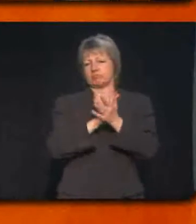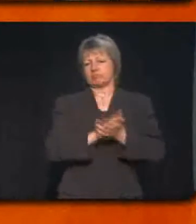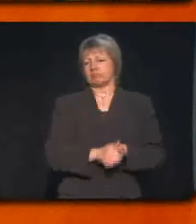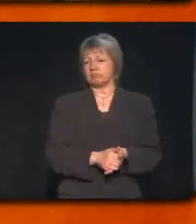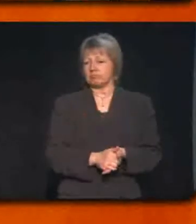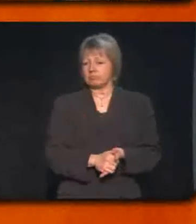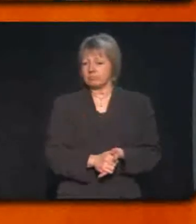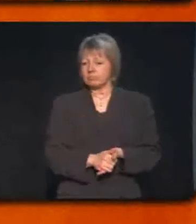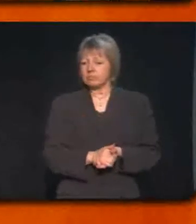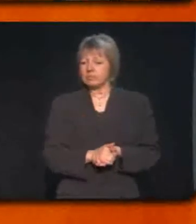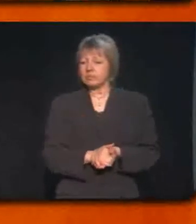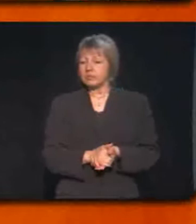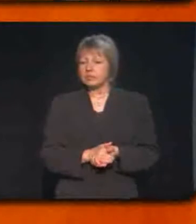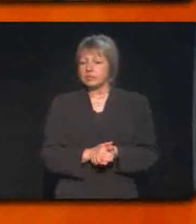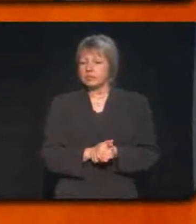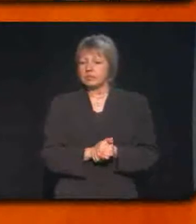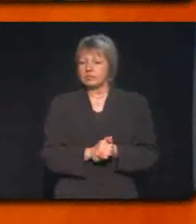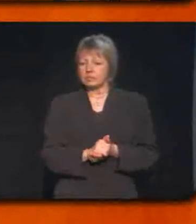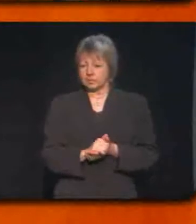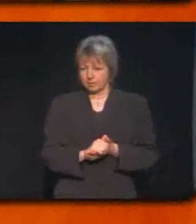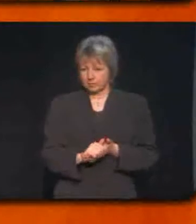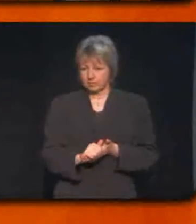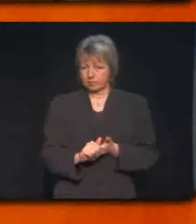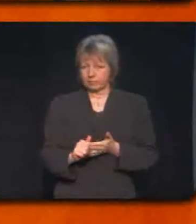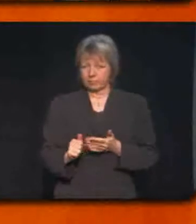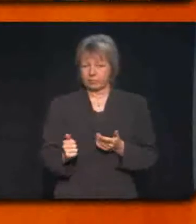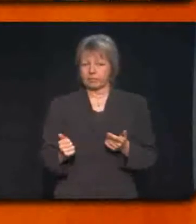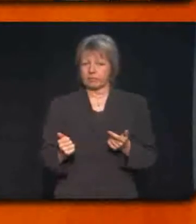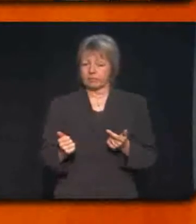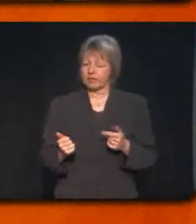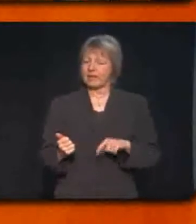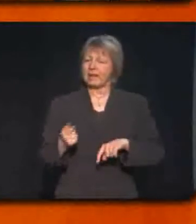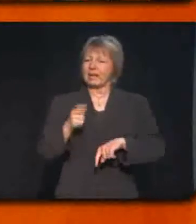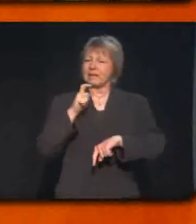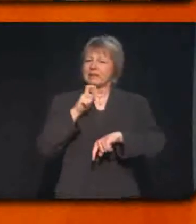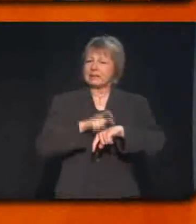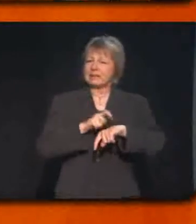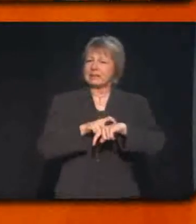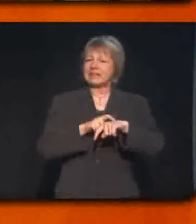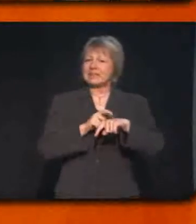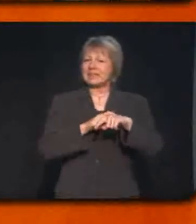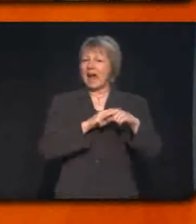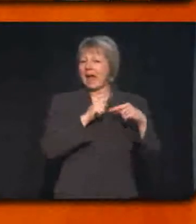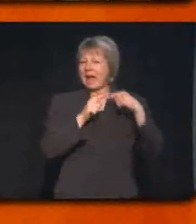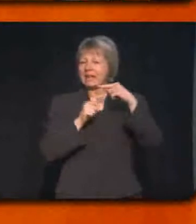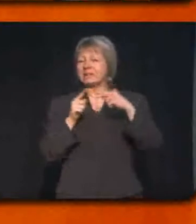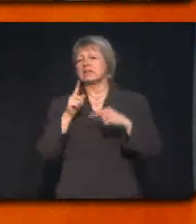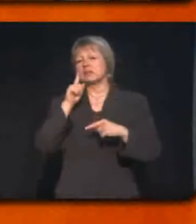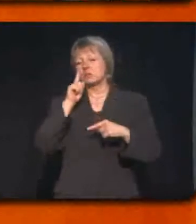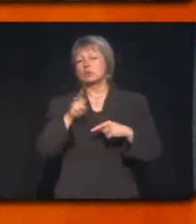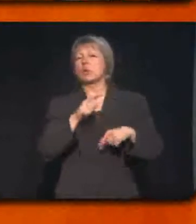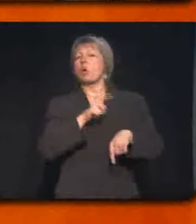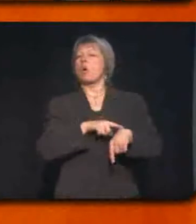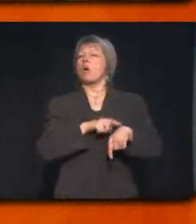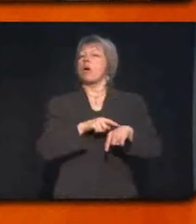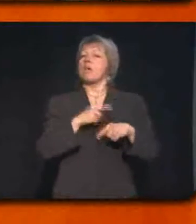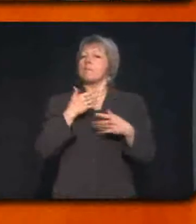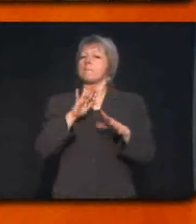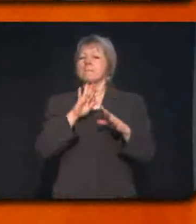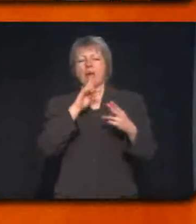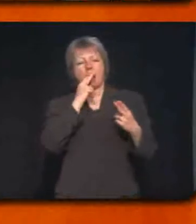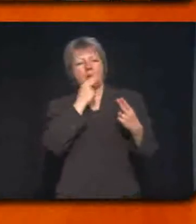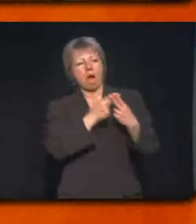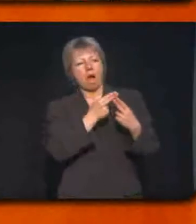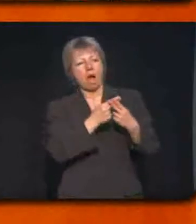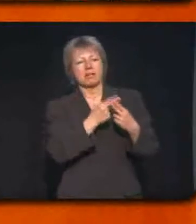dass wir eine Zeit haben die sich an der die sich daran orientiert dass wir